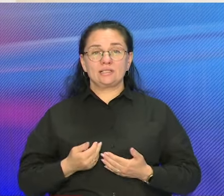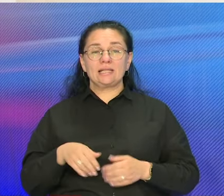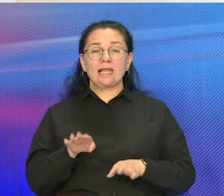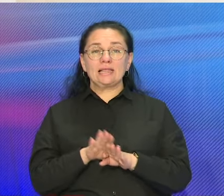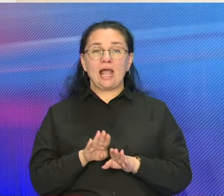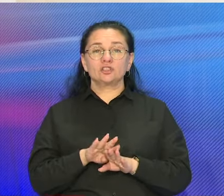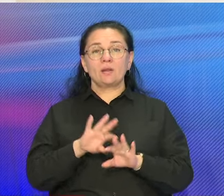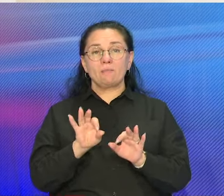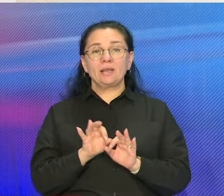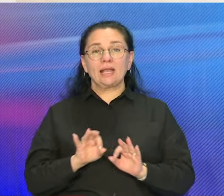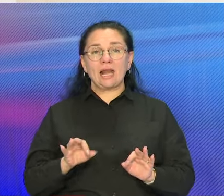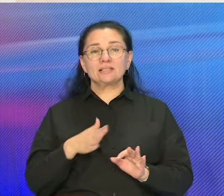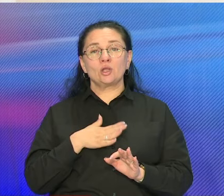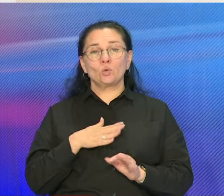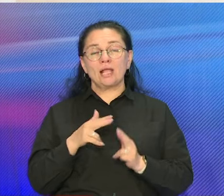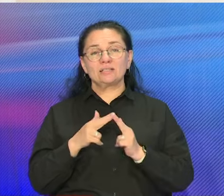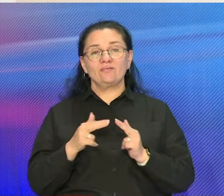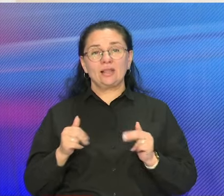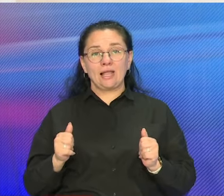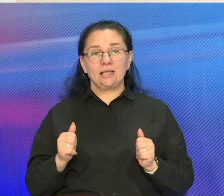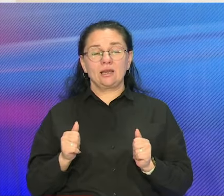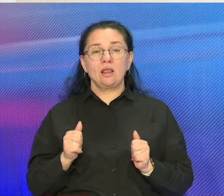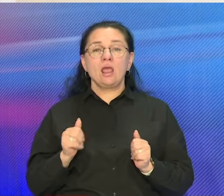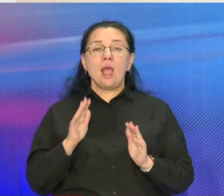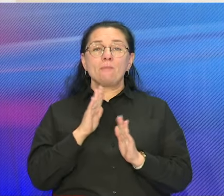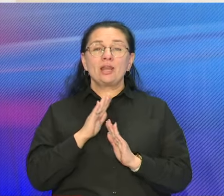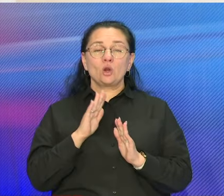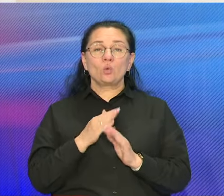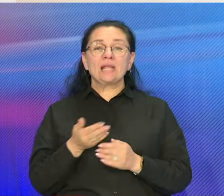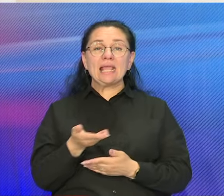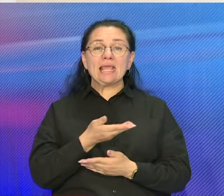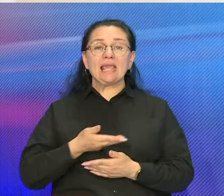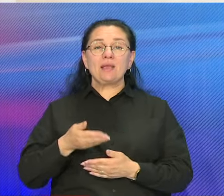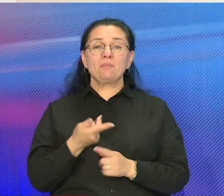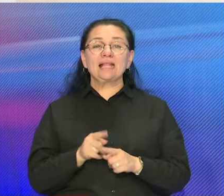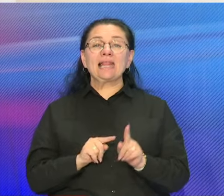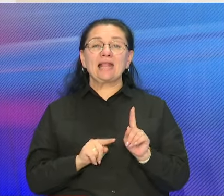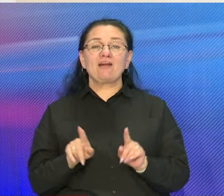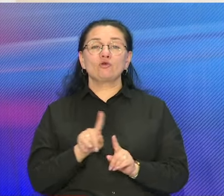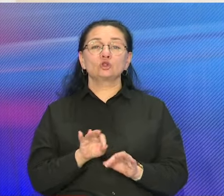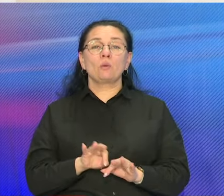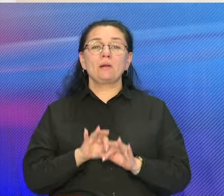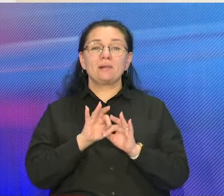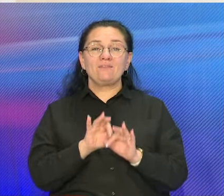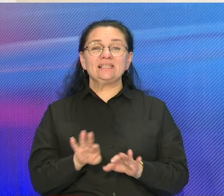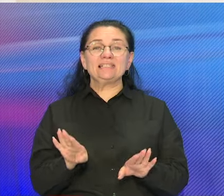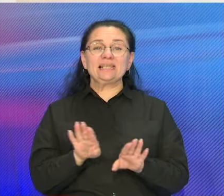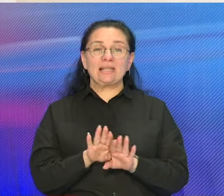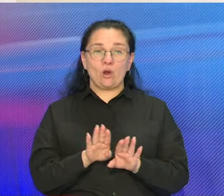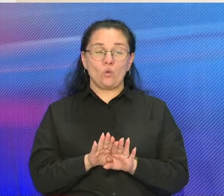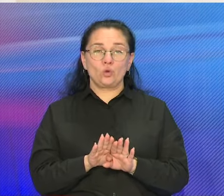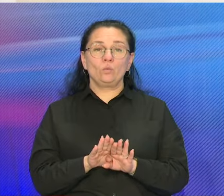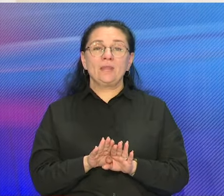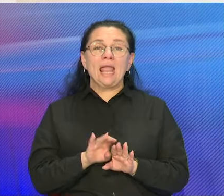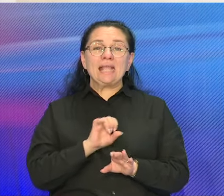прекрасно нас в этом интеграционном лагере И мы для того, чтобы провести такую рефлексотерапию и немножко